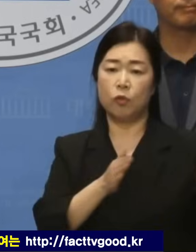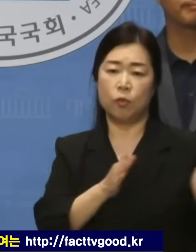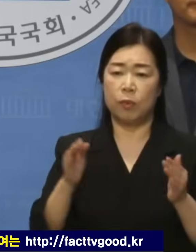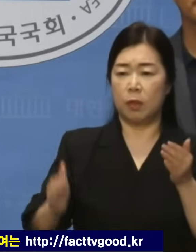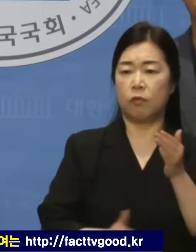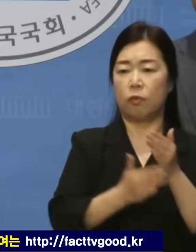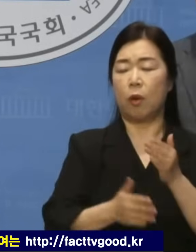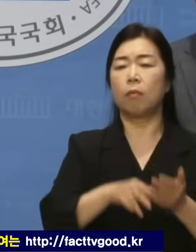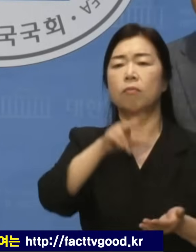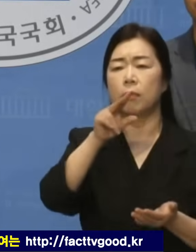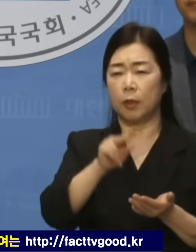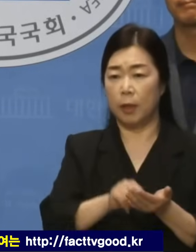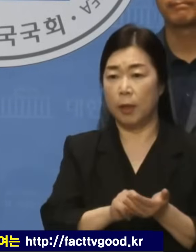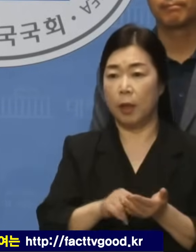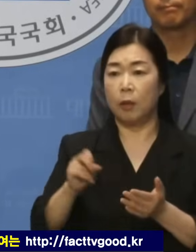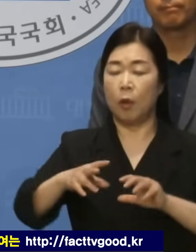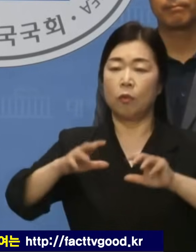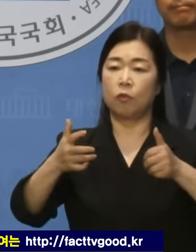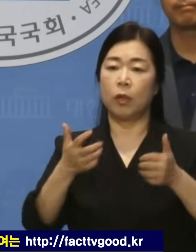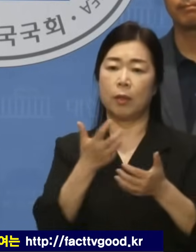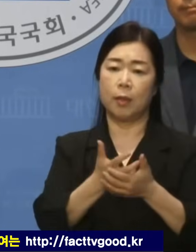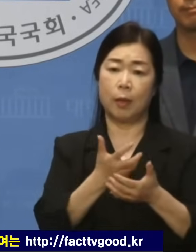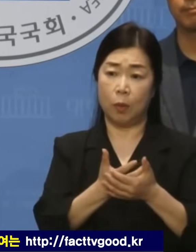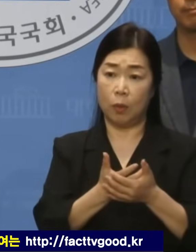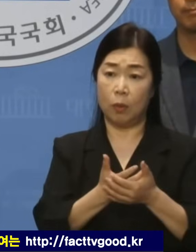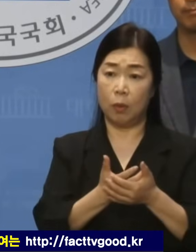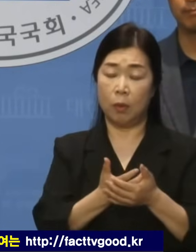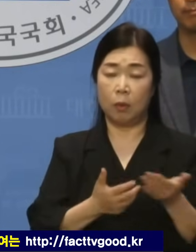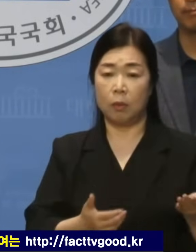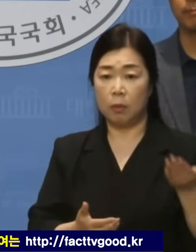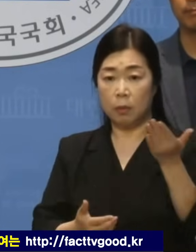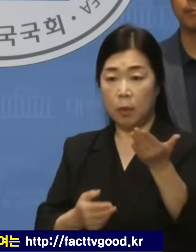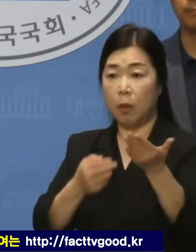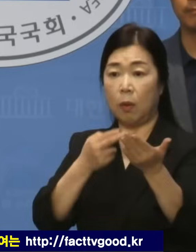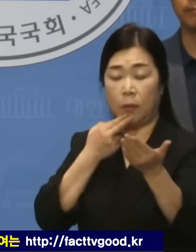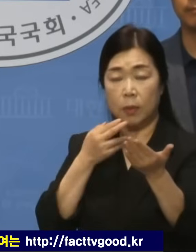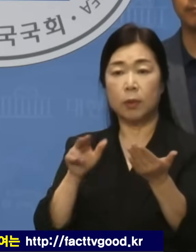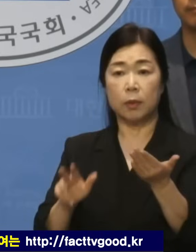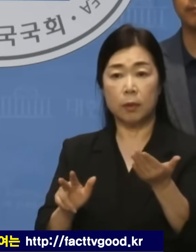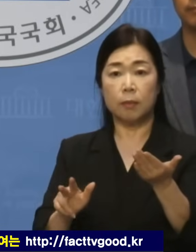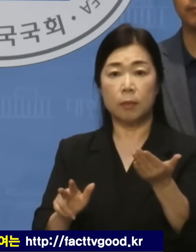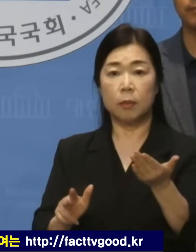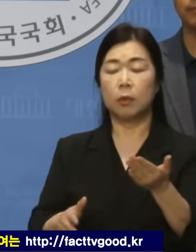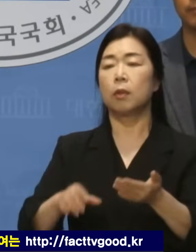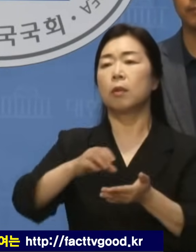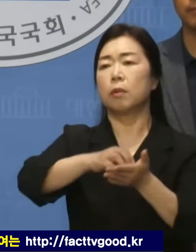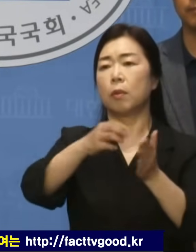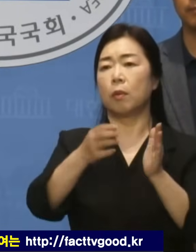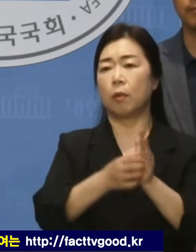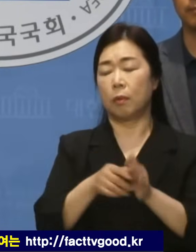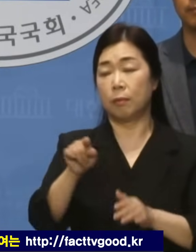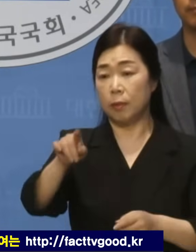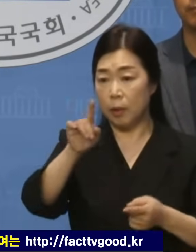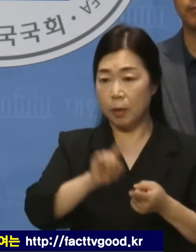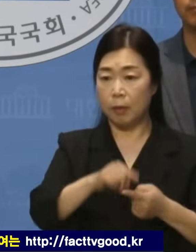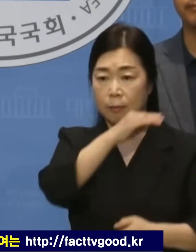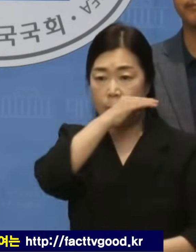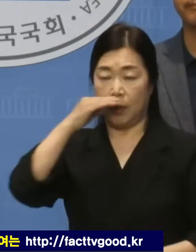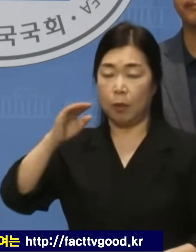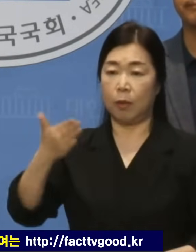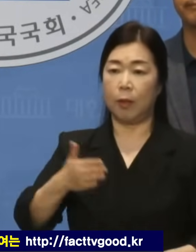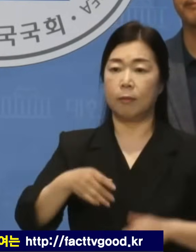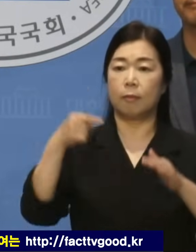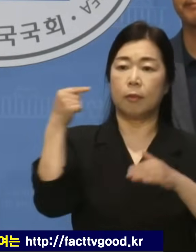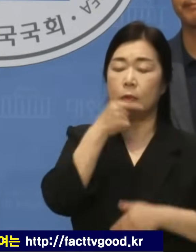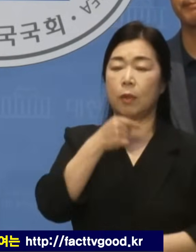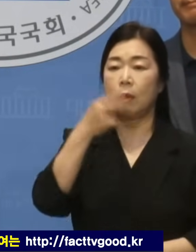운영 검증을 위한 국회 자료가 지금 제대로 제출되고 있지 않습니다. 그만큼 이에 대한 제대로 된